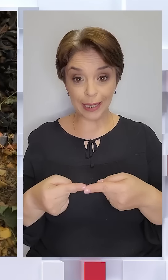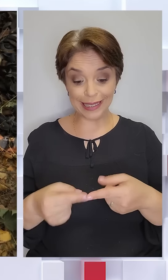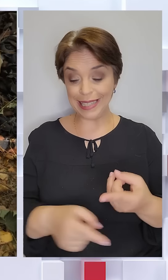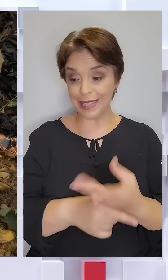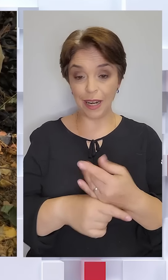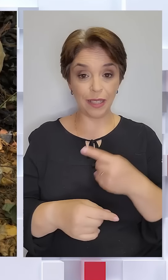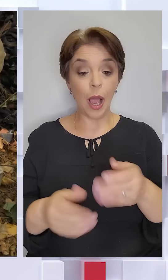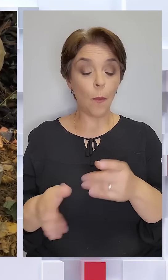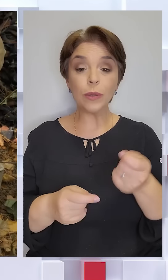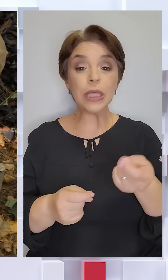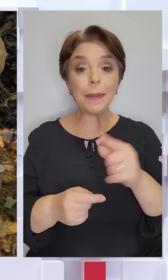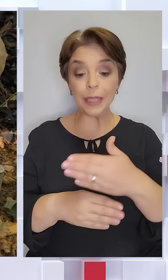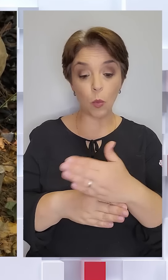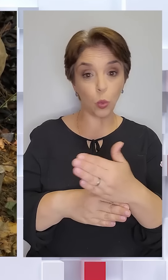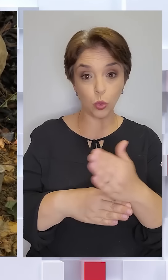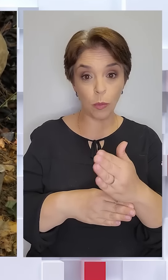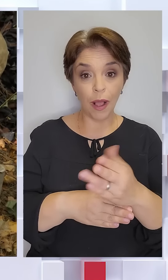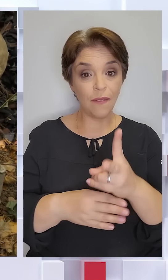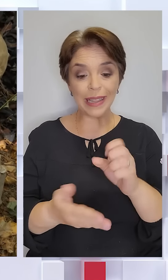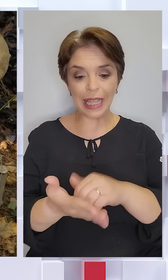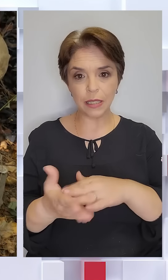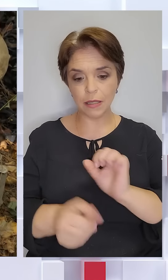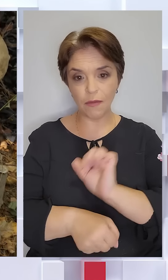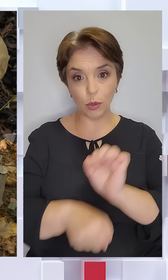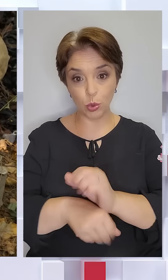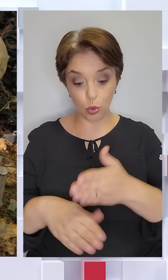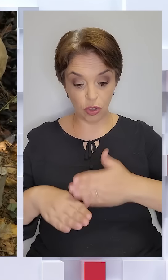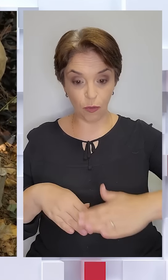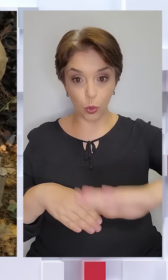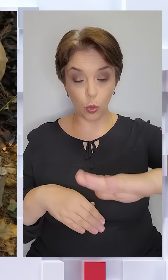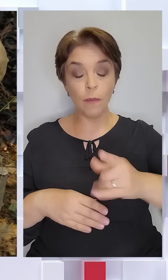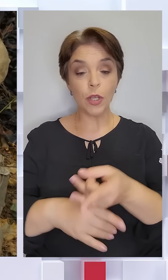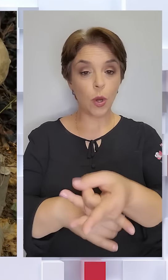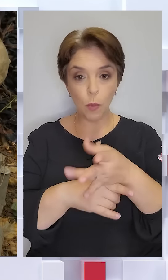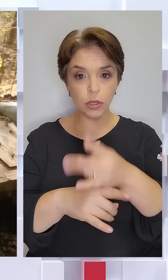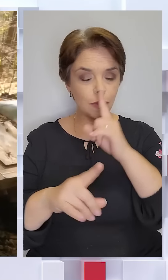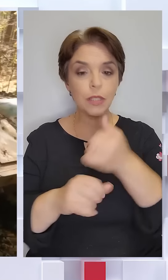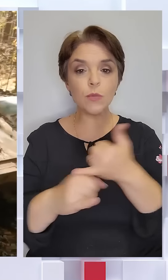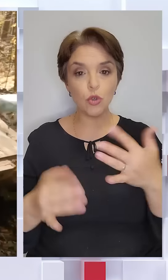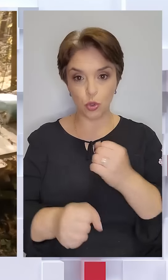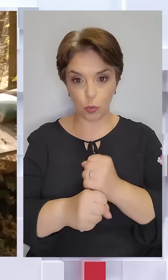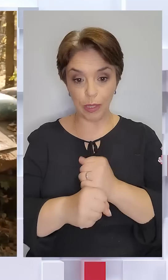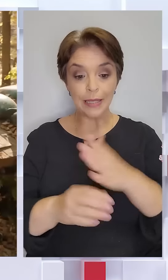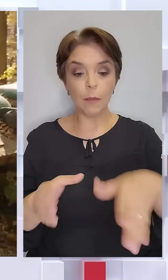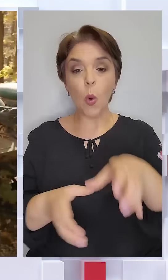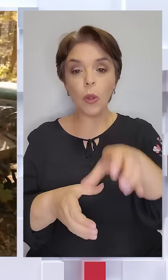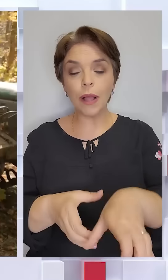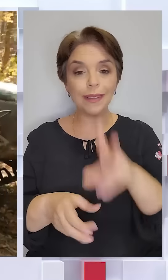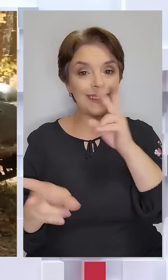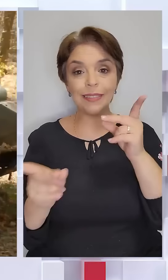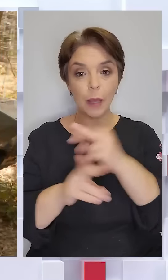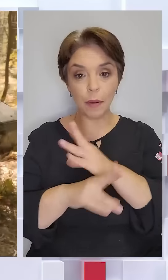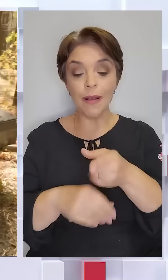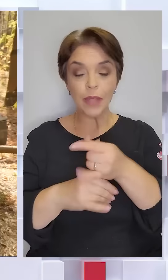снарядів покласти трошки не під тим кутом, він не зафіксується в лотку, подальшому постріл ним ти зробити не можеш. Снаряд був укладений